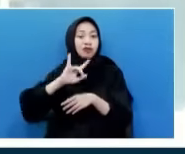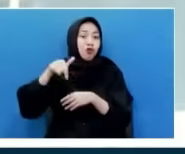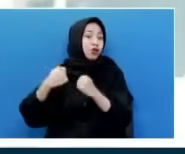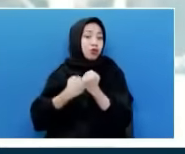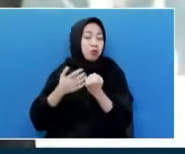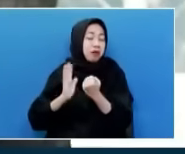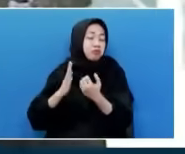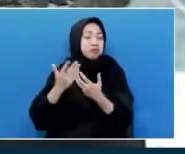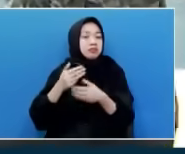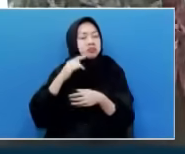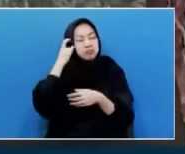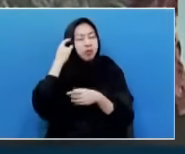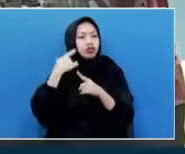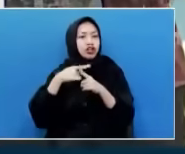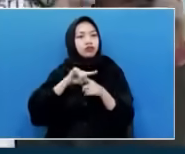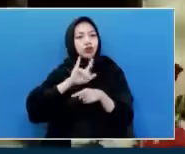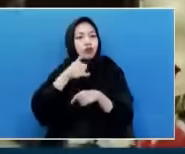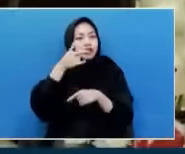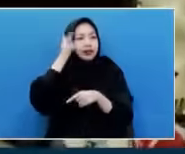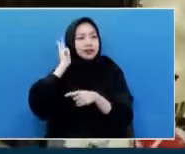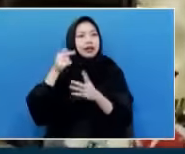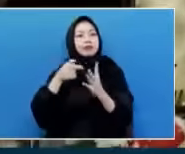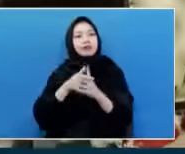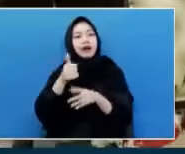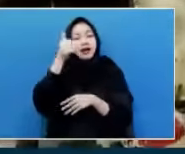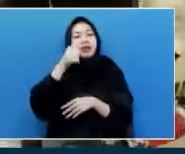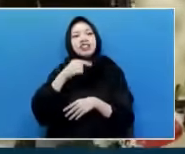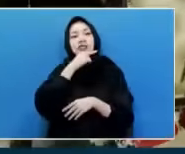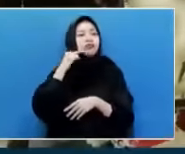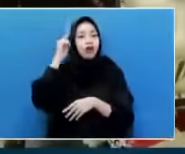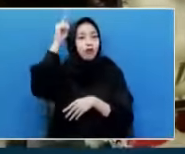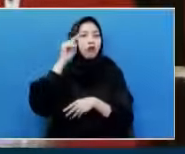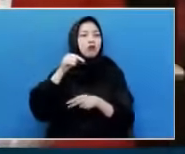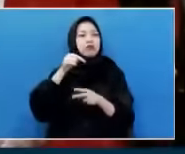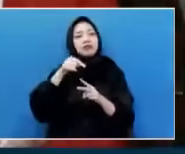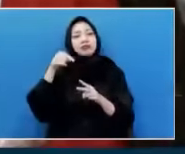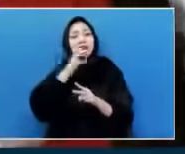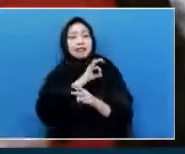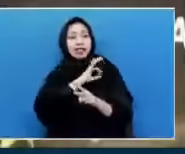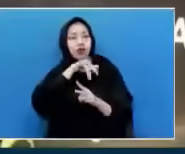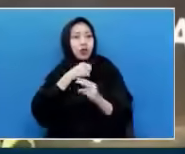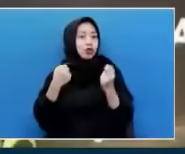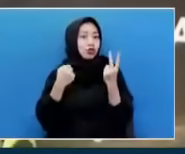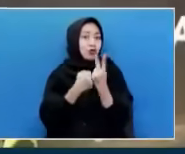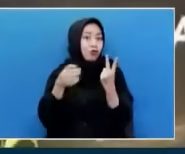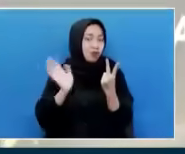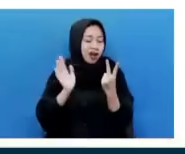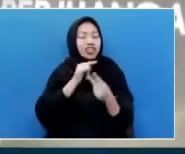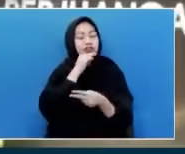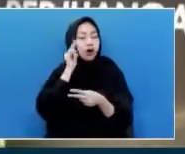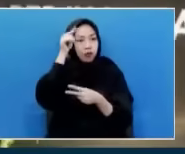presiden yang sekarang bersama kita kita Insyaallah tetap menang yakin enggak